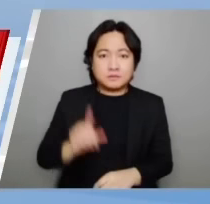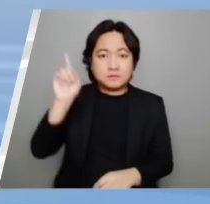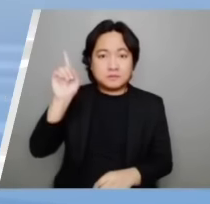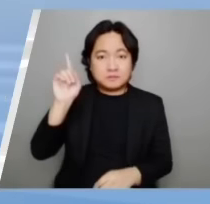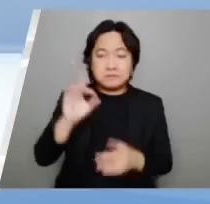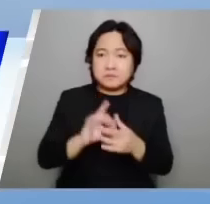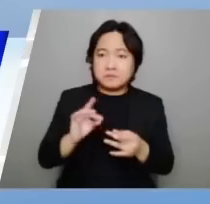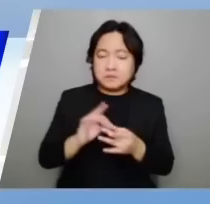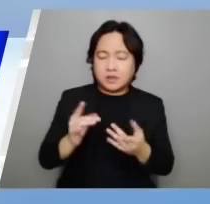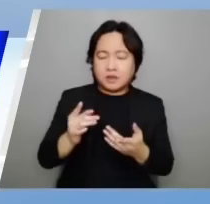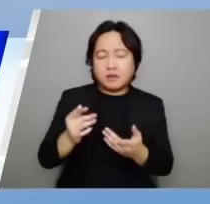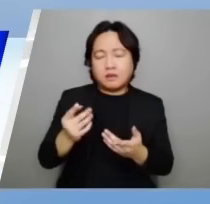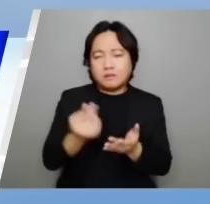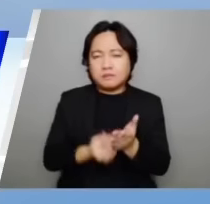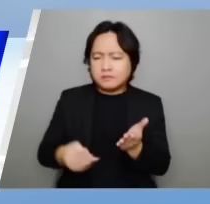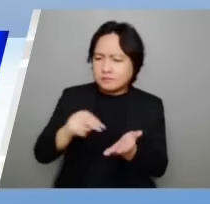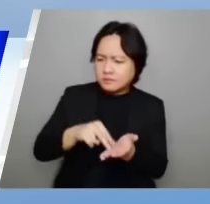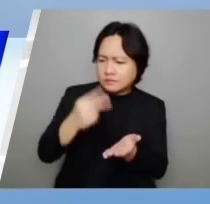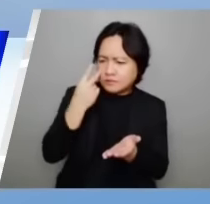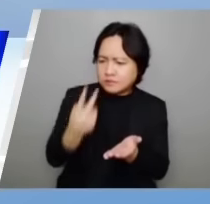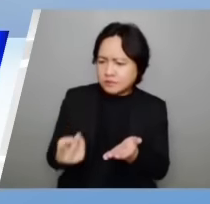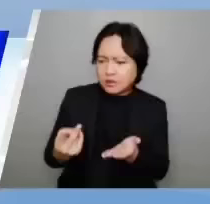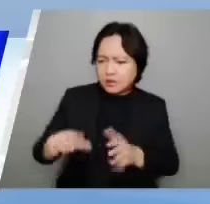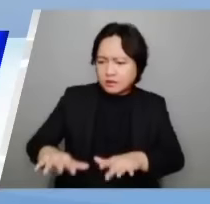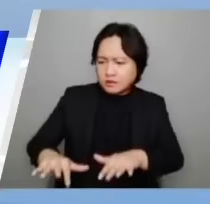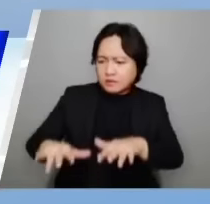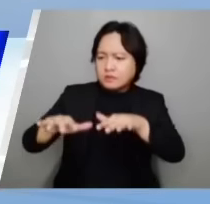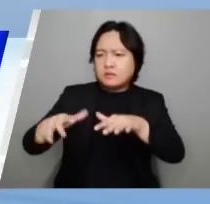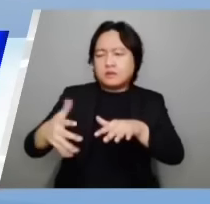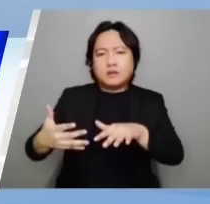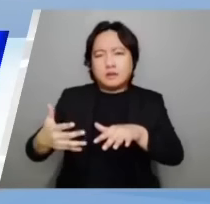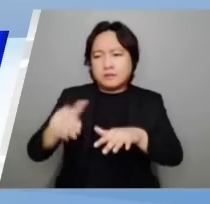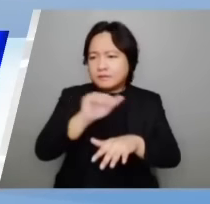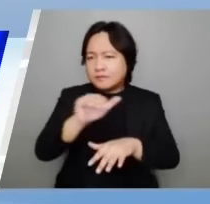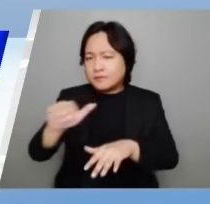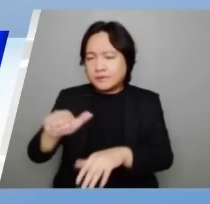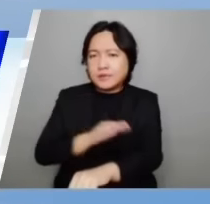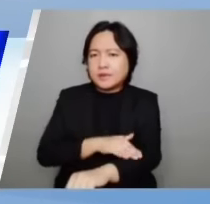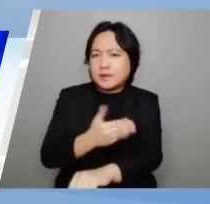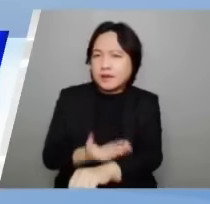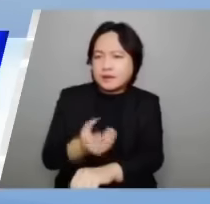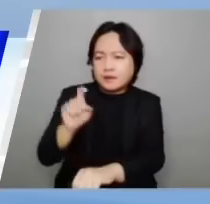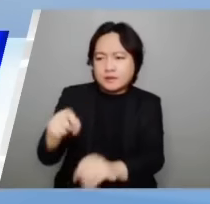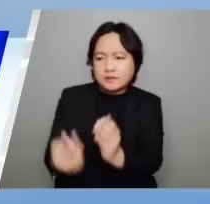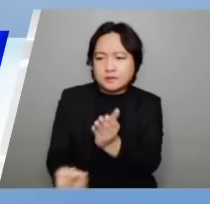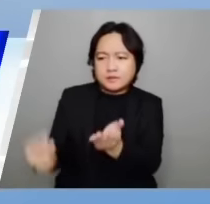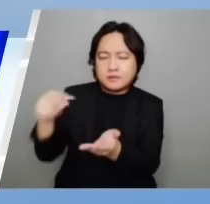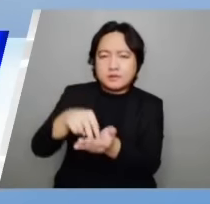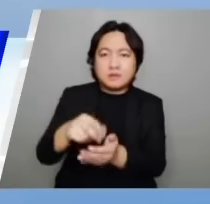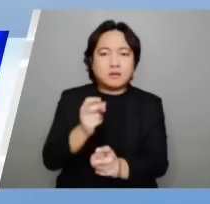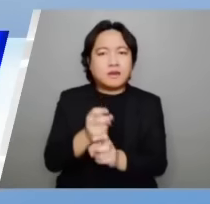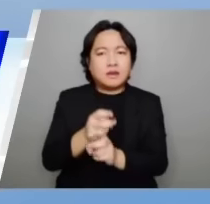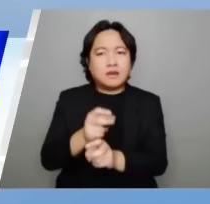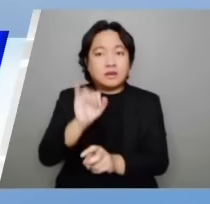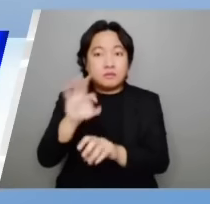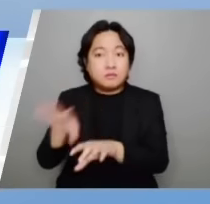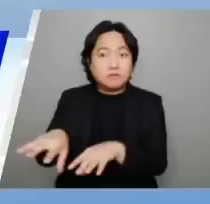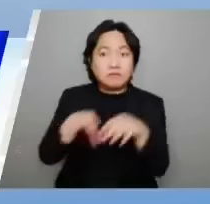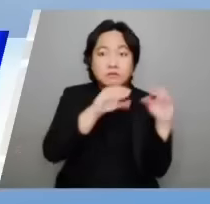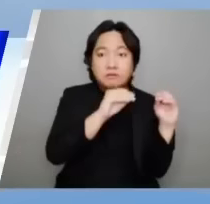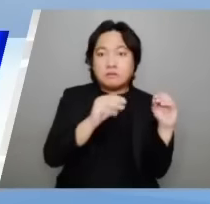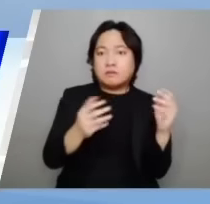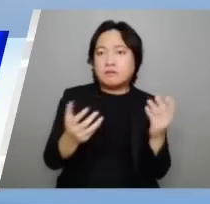yung bed mo, nakalutang na sa tubig. Mahirap po kasi ma'am lumikas. Pag lumikas ka po, lahat po ng gamit dadalhin mo, di